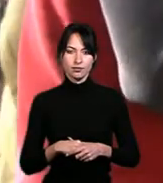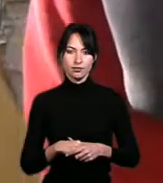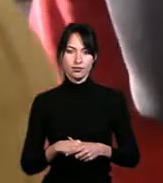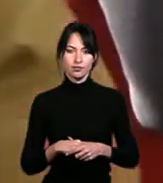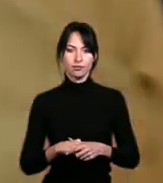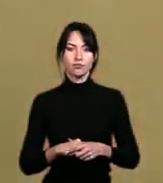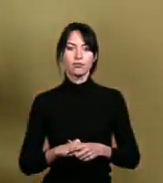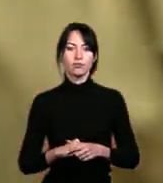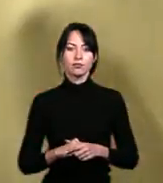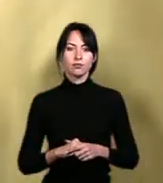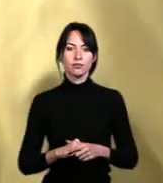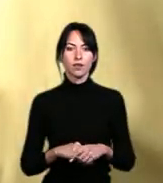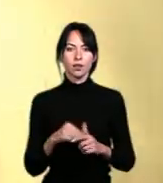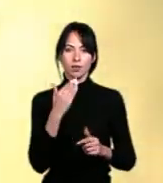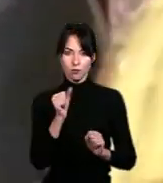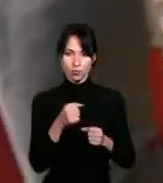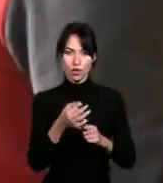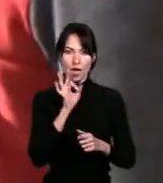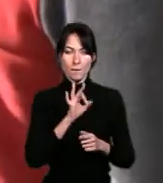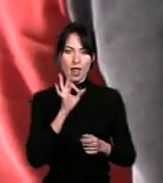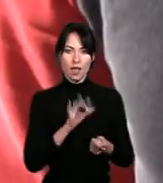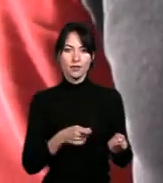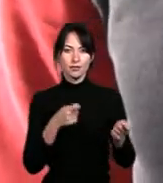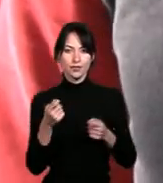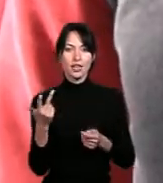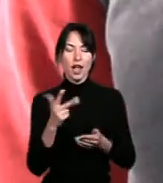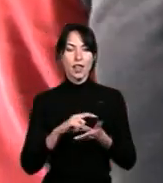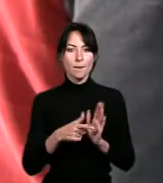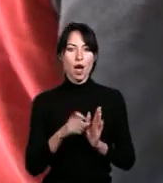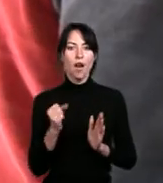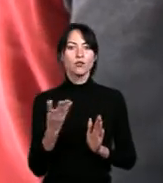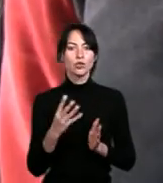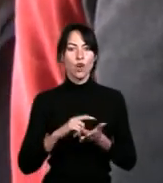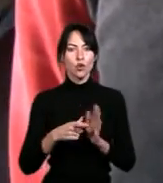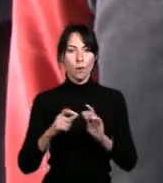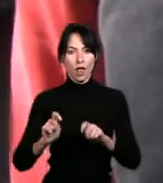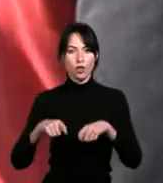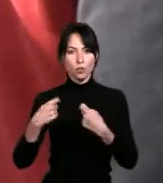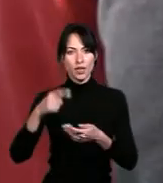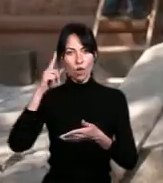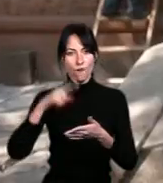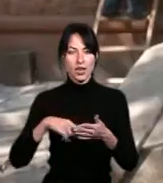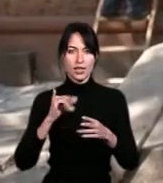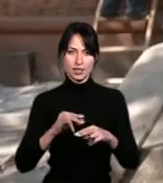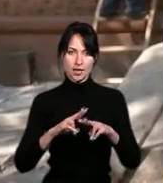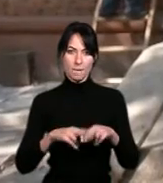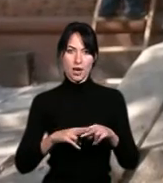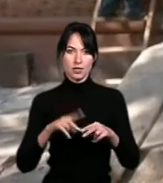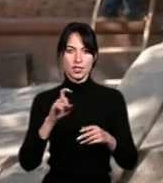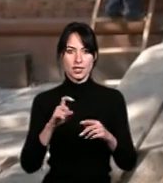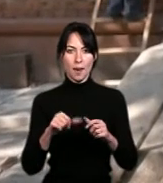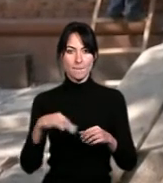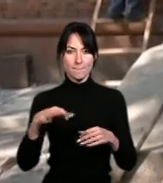віднести. Можна таблетки віднести? Третя палата. А в четверту палату передайте до віреності паспорт. З пакетами на вході